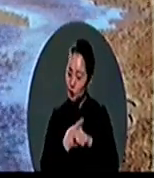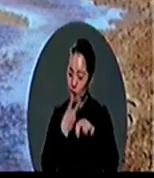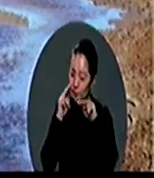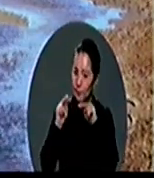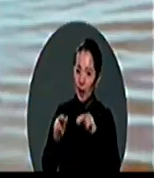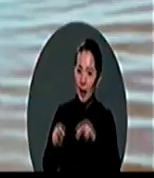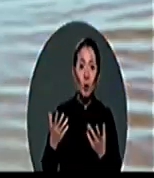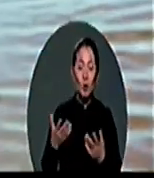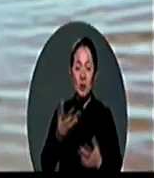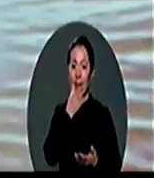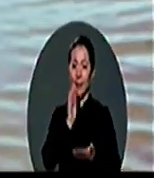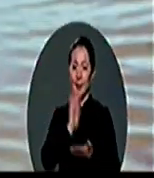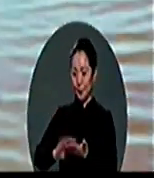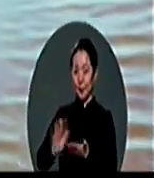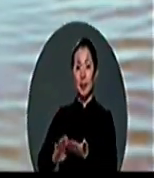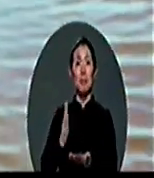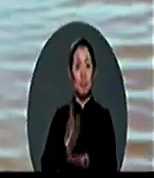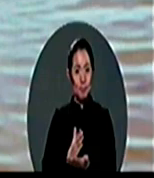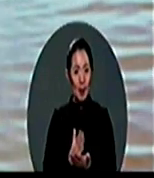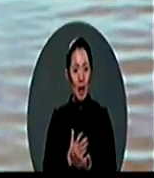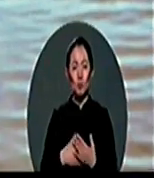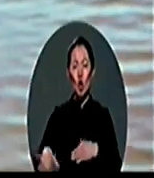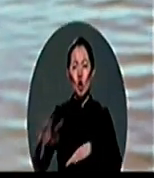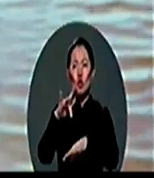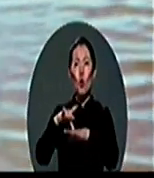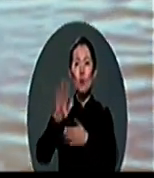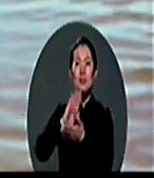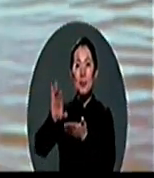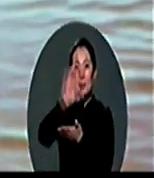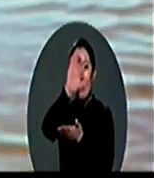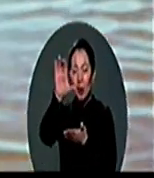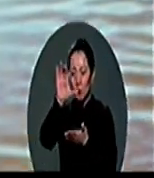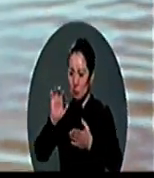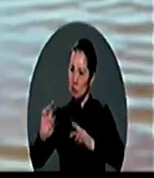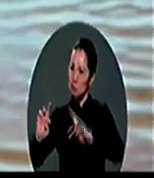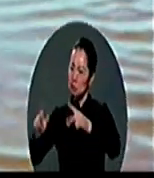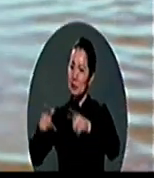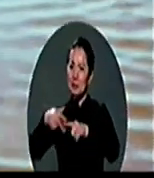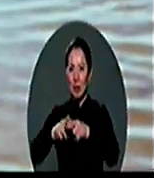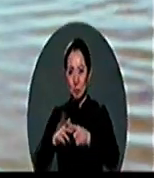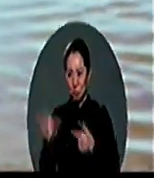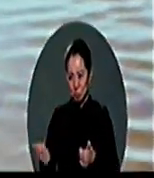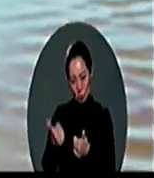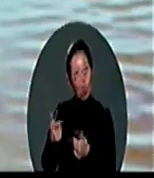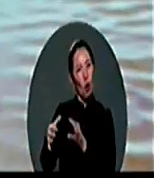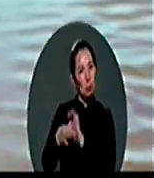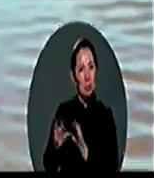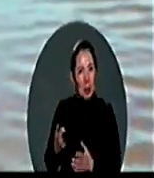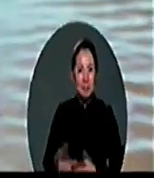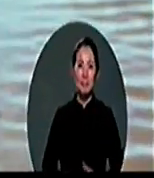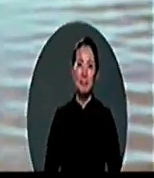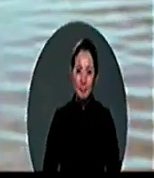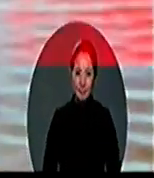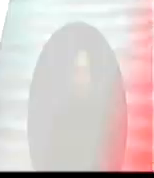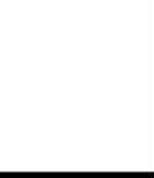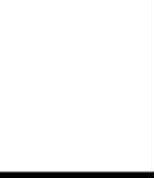жилүүд бол сайхан цэвэрхэн байна. Төв цэвэрлэх байгууламж засвар масвар эснийх байдгийн богоч тээ.